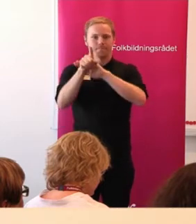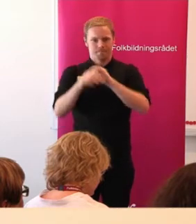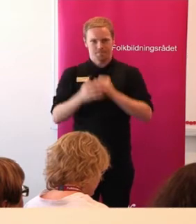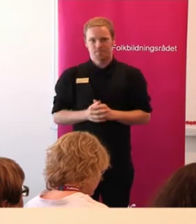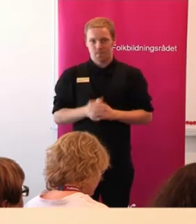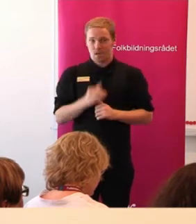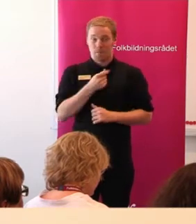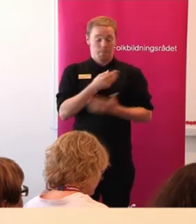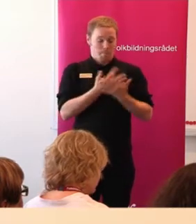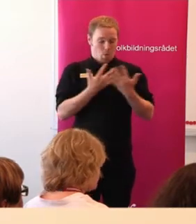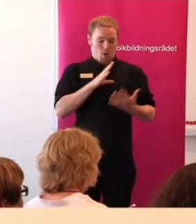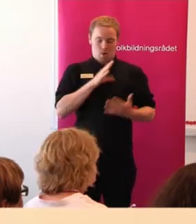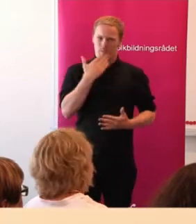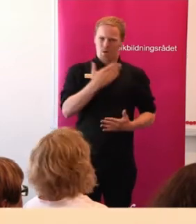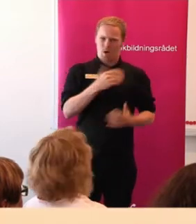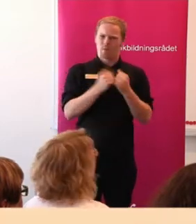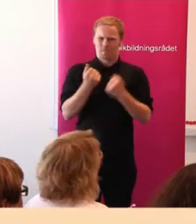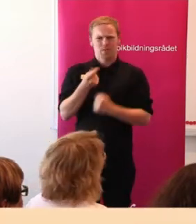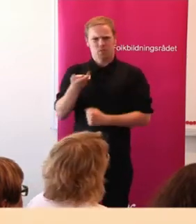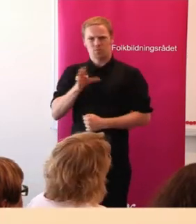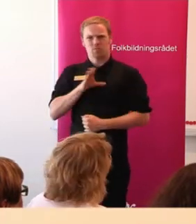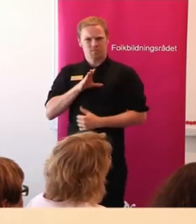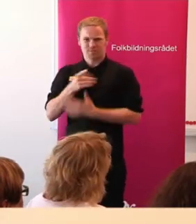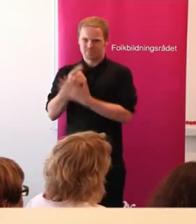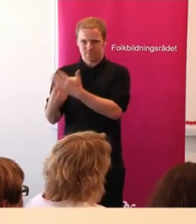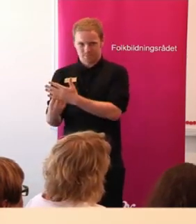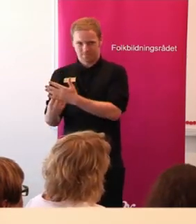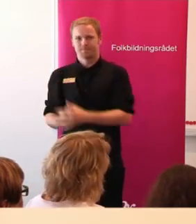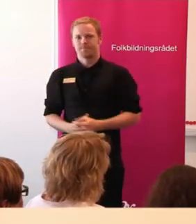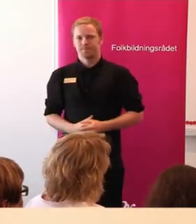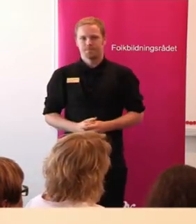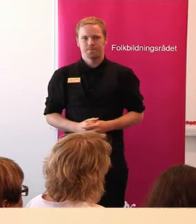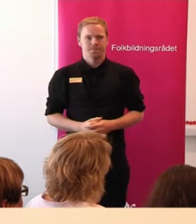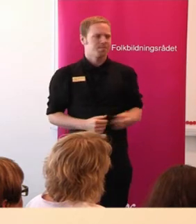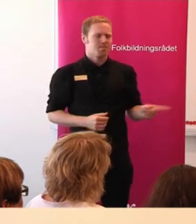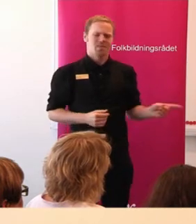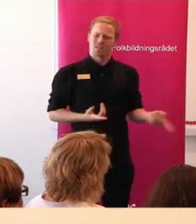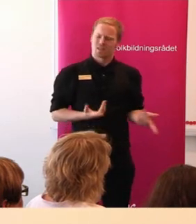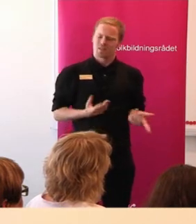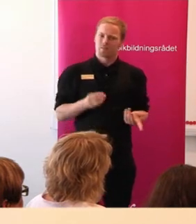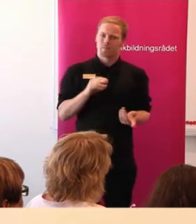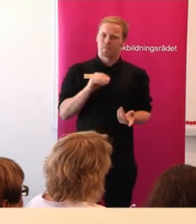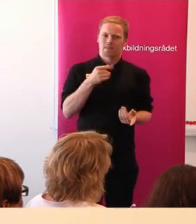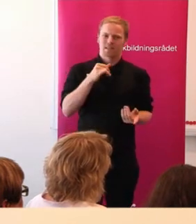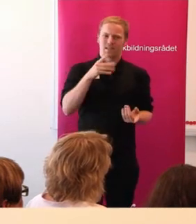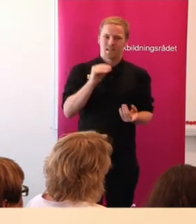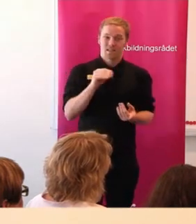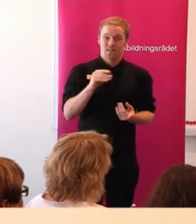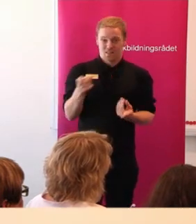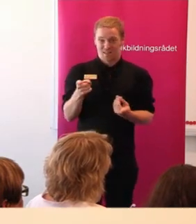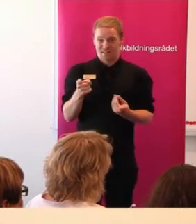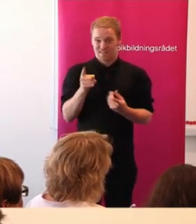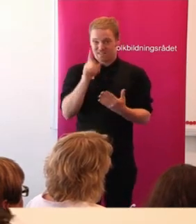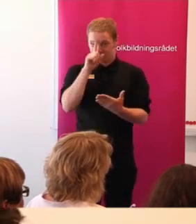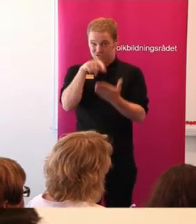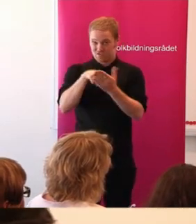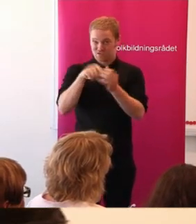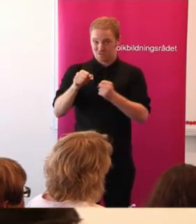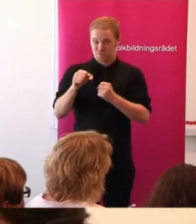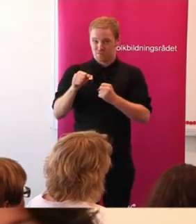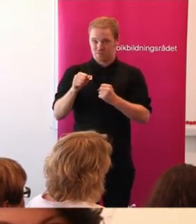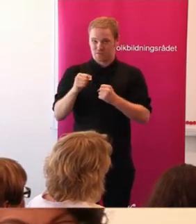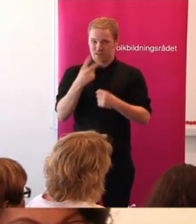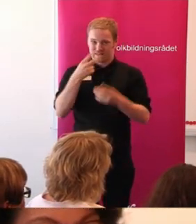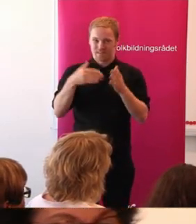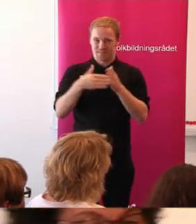också. Om man ska vara lite så här krass, alltså det här handlar om att få ut anställningsbara individer på arbetsmarknaden till syvende och sist. Sen